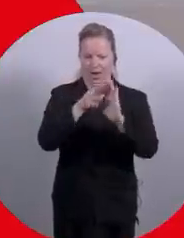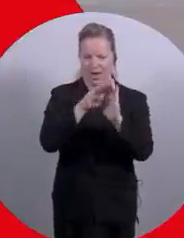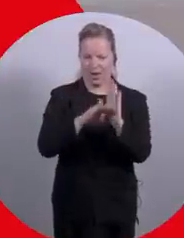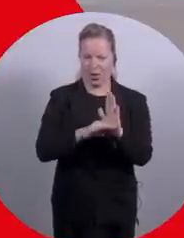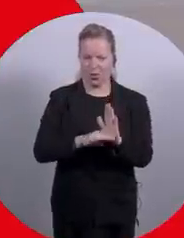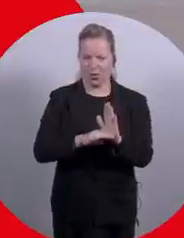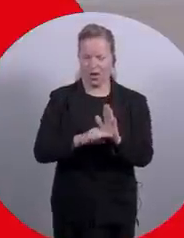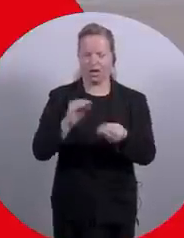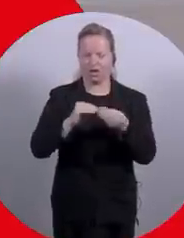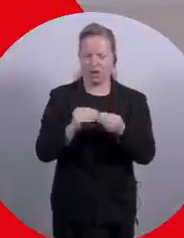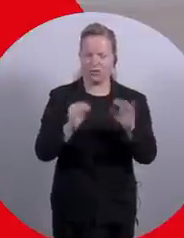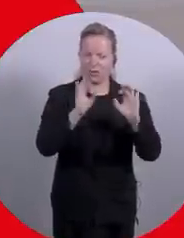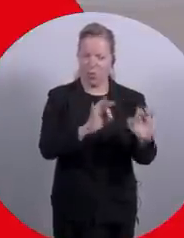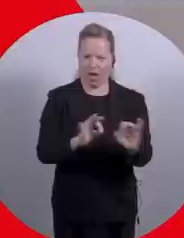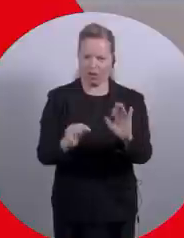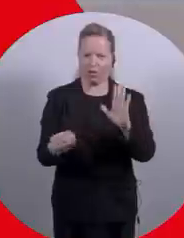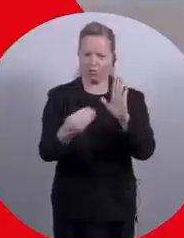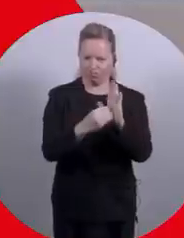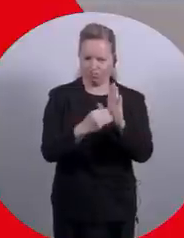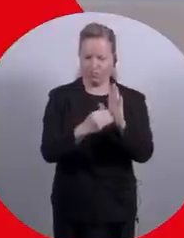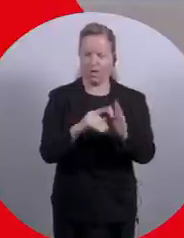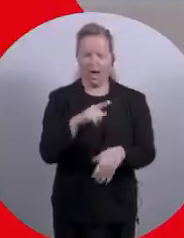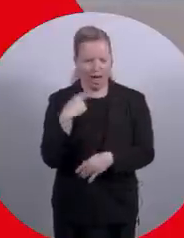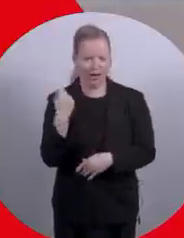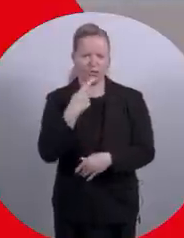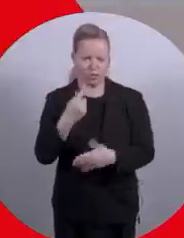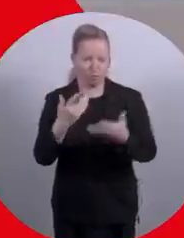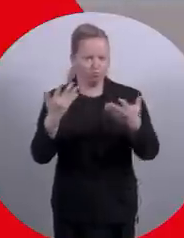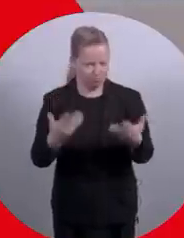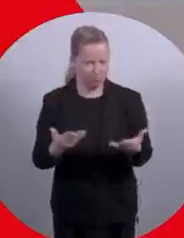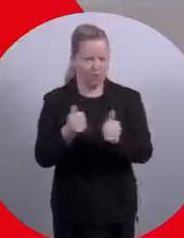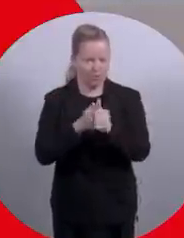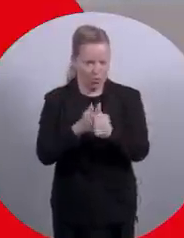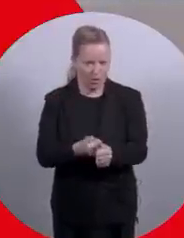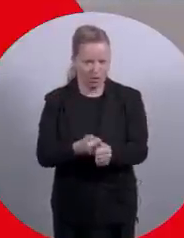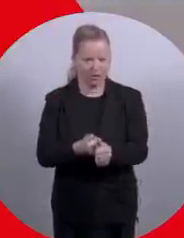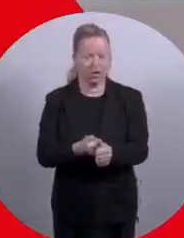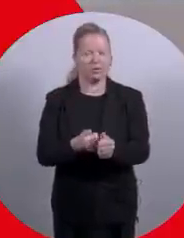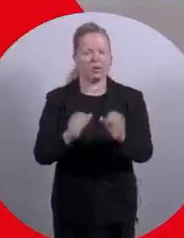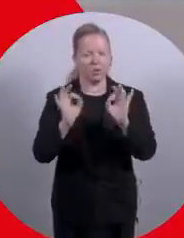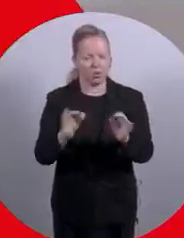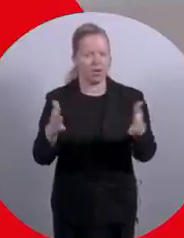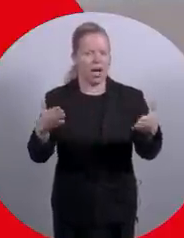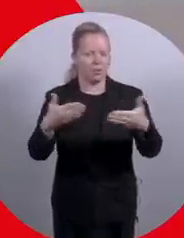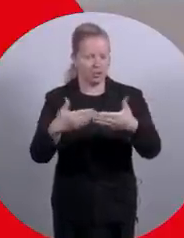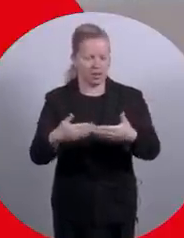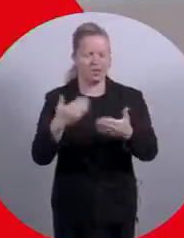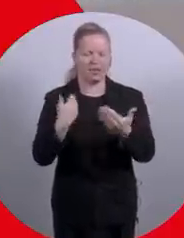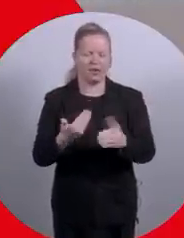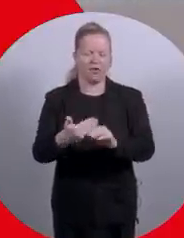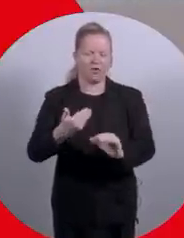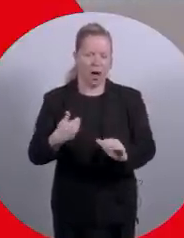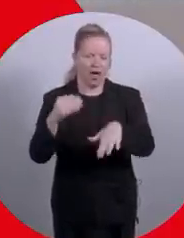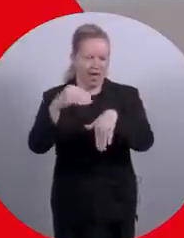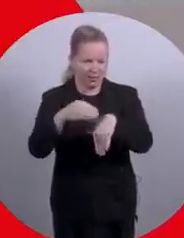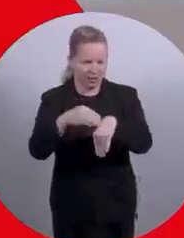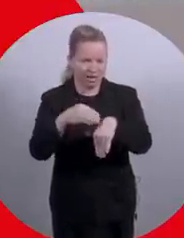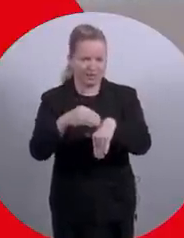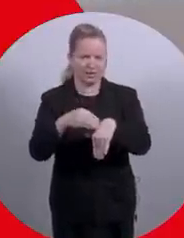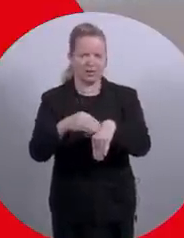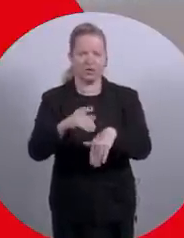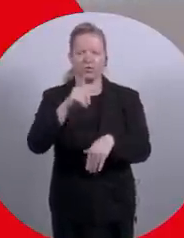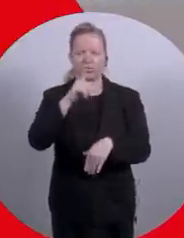in der Geschäftsordnung und alle heute auferlegt haben und damit man hier gut abschließen kann wollen wir einfach darauf hinweisen und einfach nur